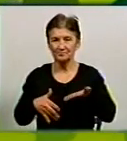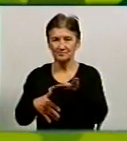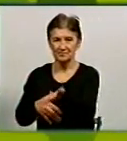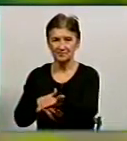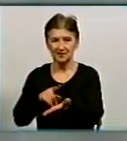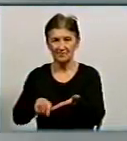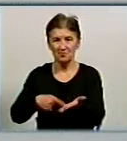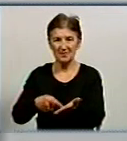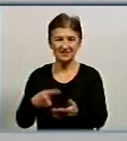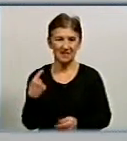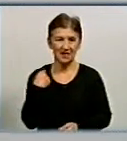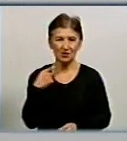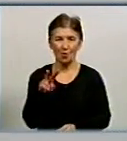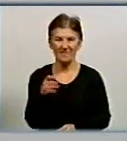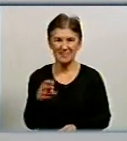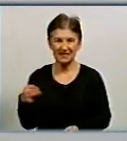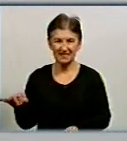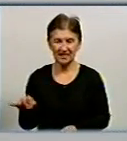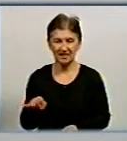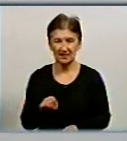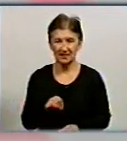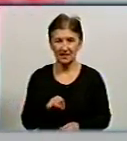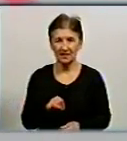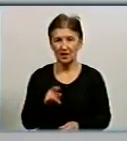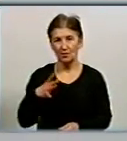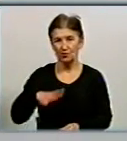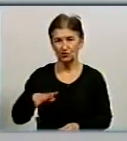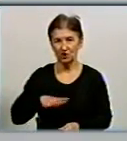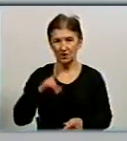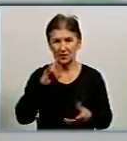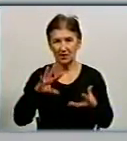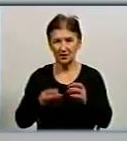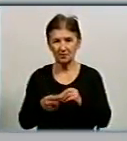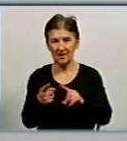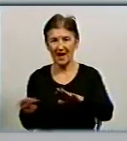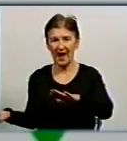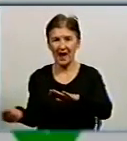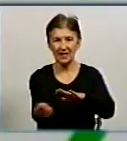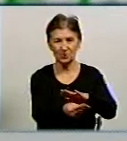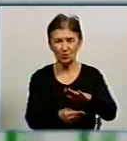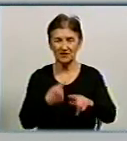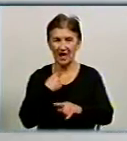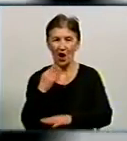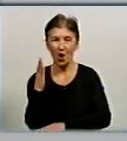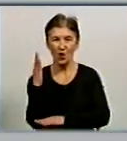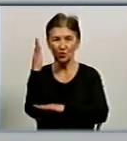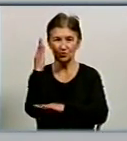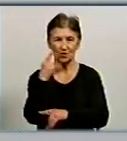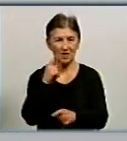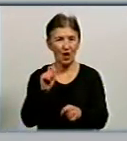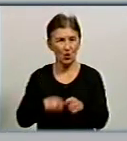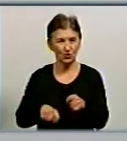міста Кропивницького. Поцікавтесь про результати розгляду проєкту. Агітуйте! Голосуйте!